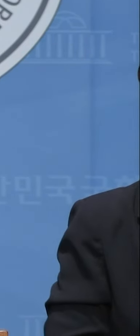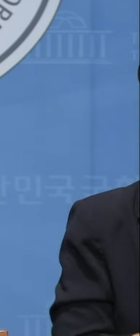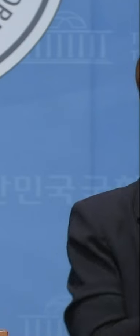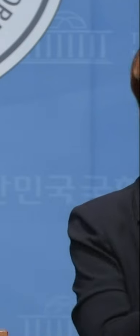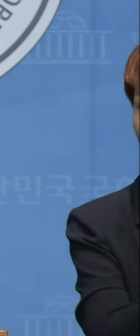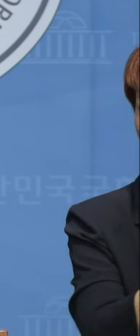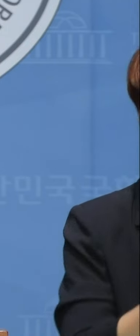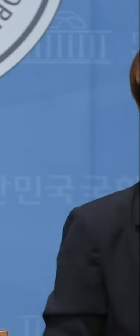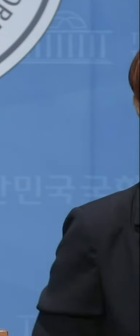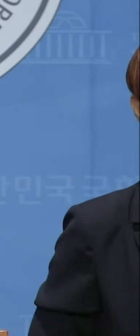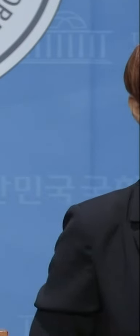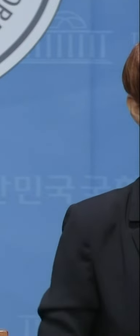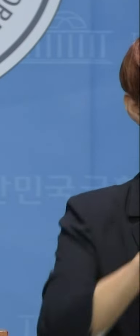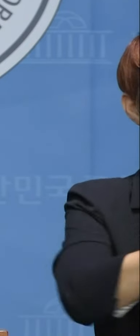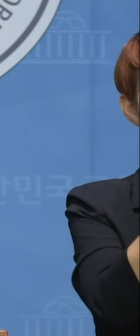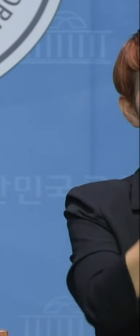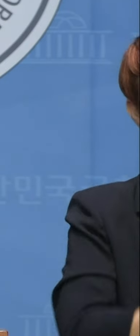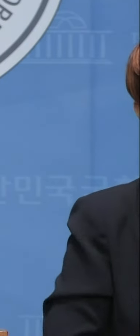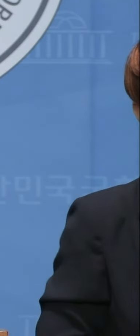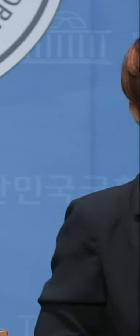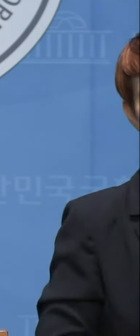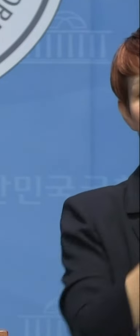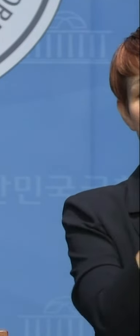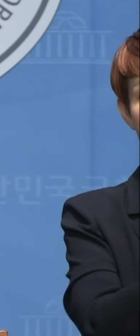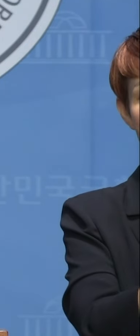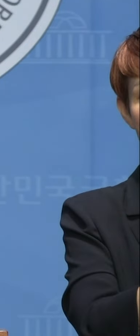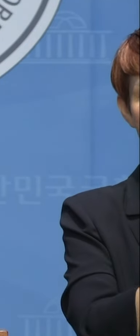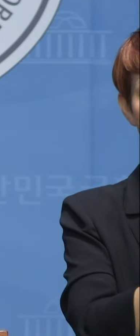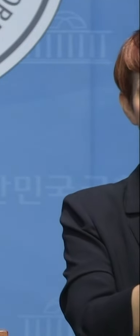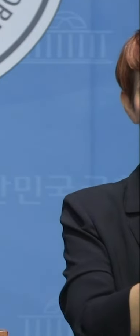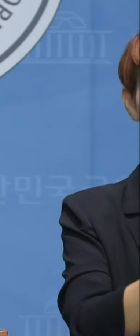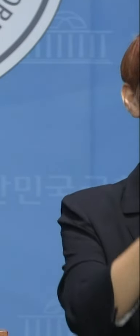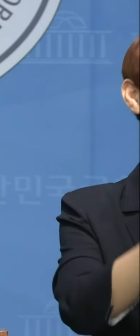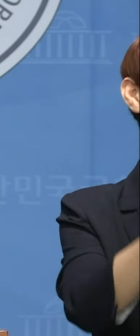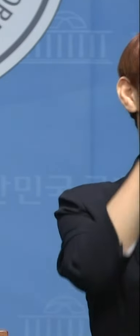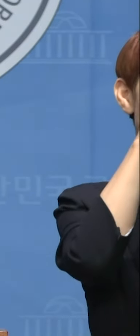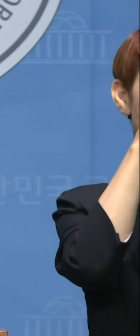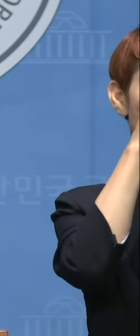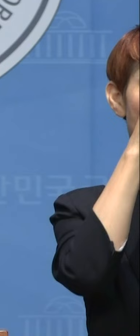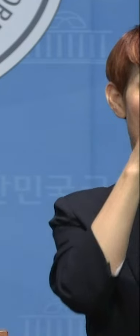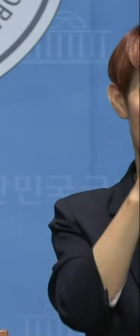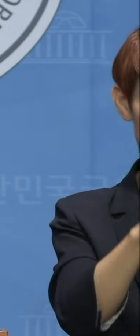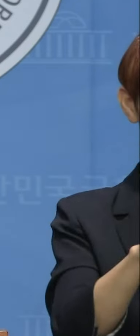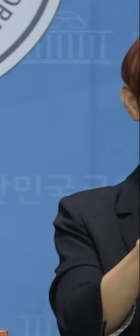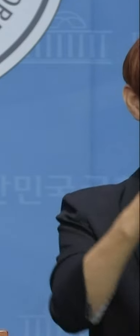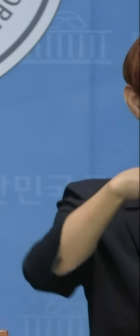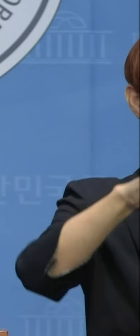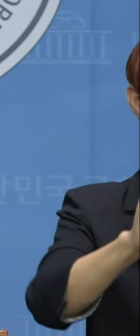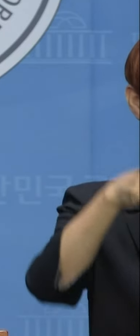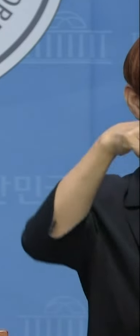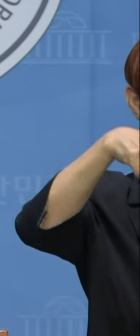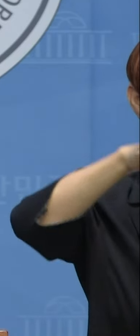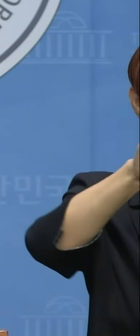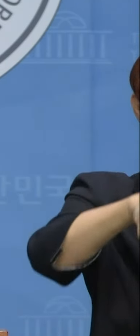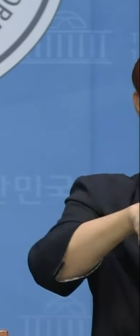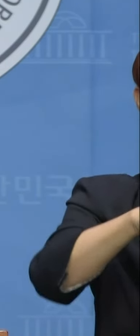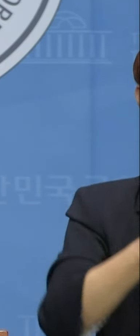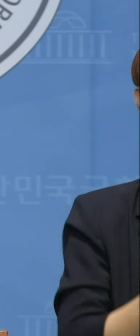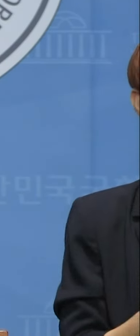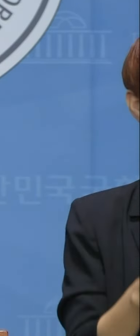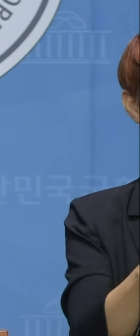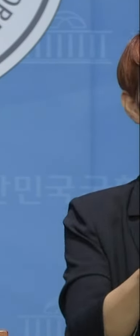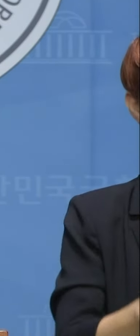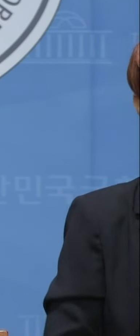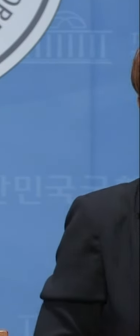셈입니까 제왕적 대통령제 폐해를 지적하며 폐지했던 민정수석실을 조기 레임덕이 우려되는